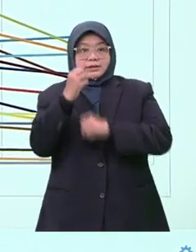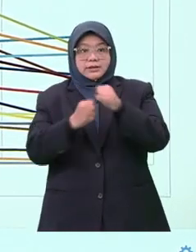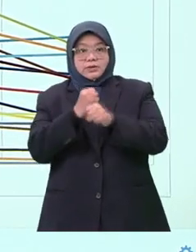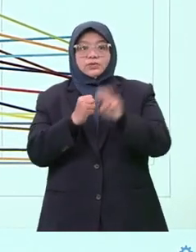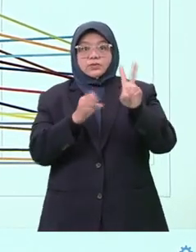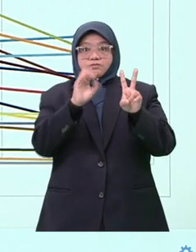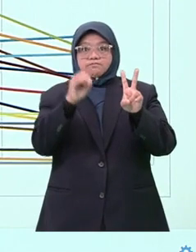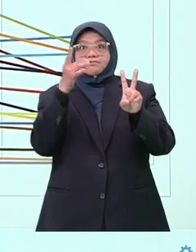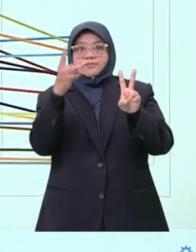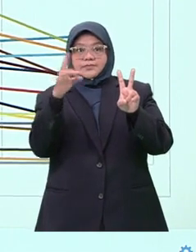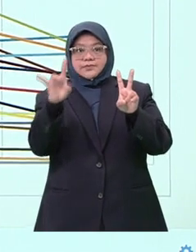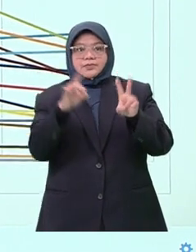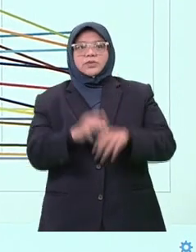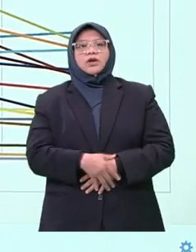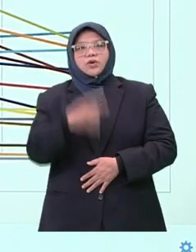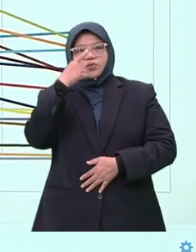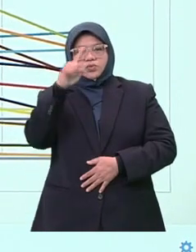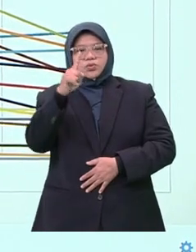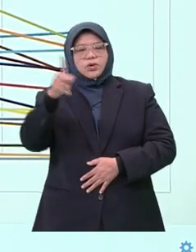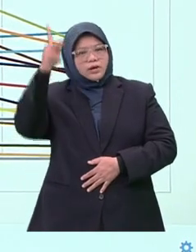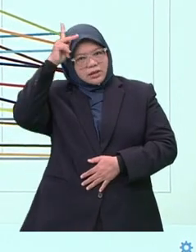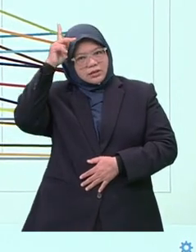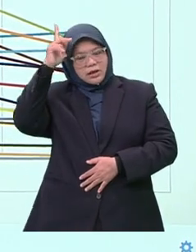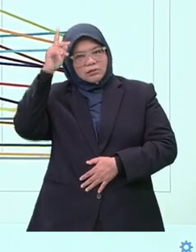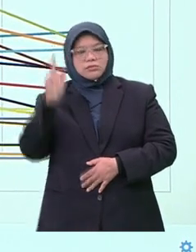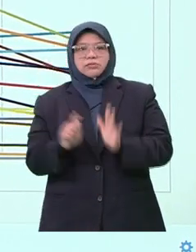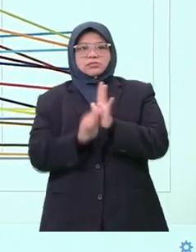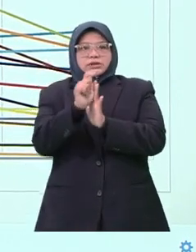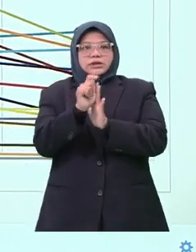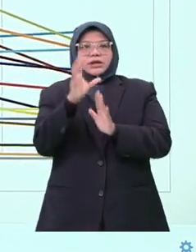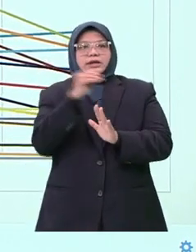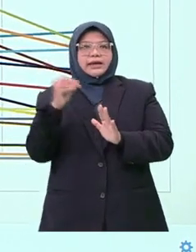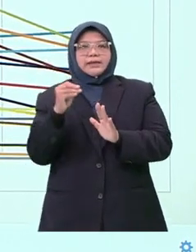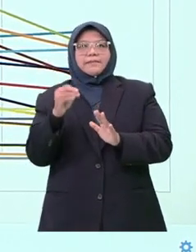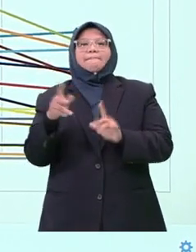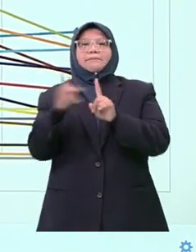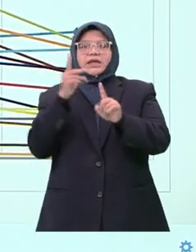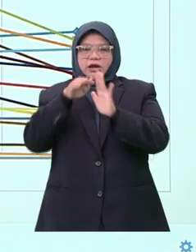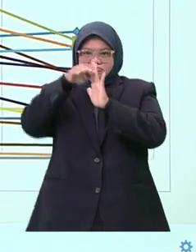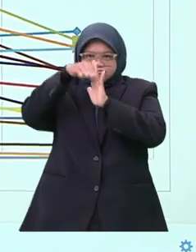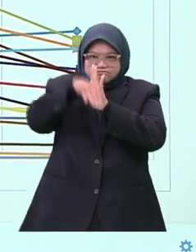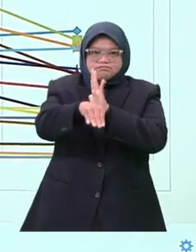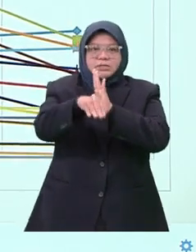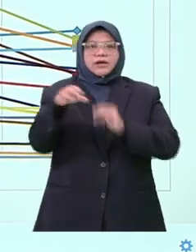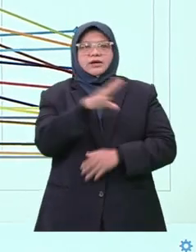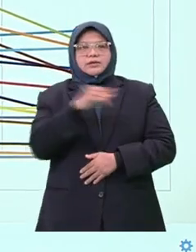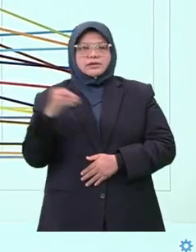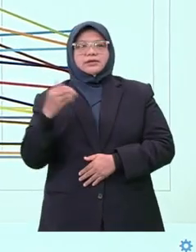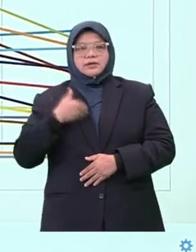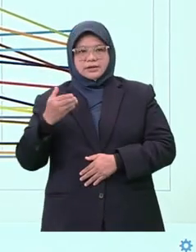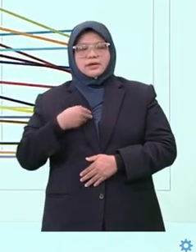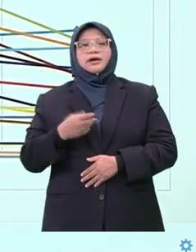2018 angka untuk negeri Kelantan meningkat dan pulau Pinang terus turun ke bawah tapi serius